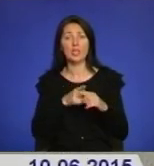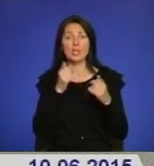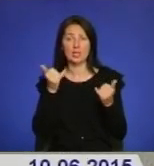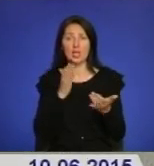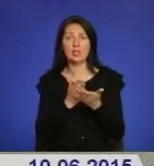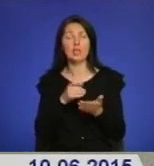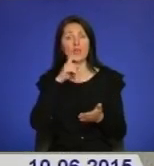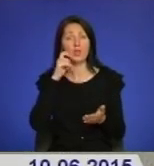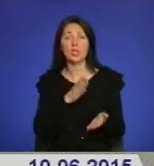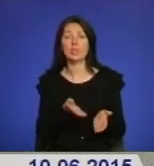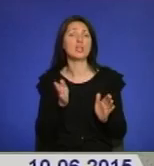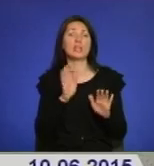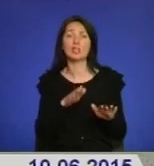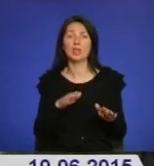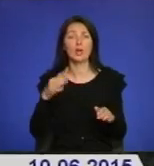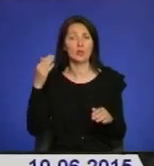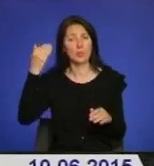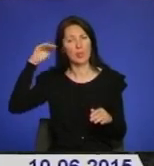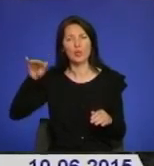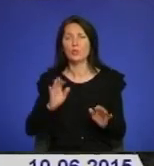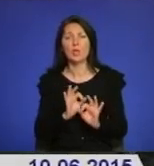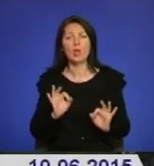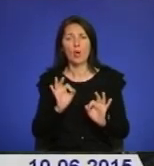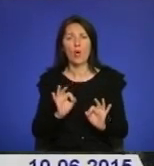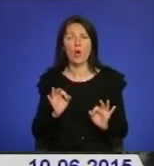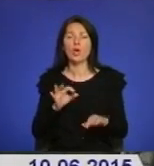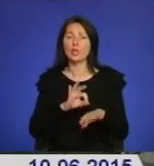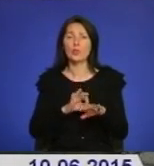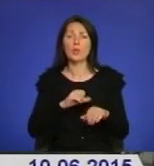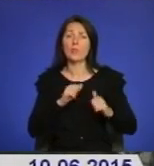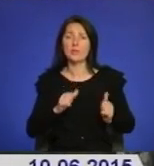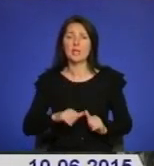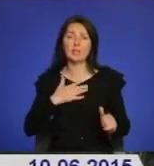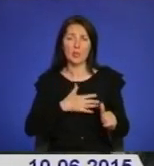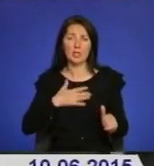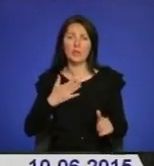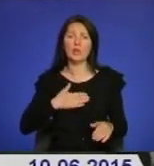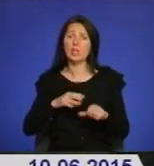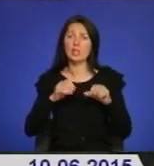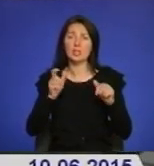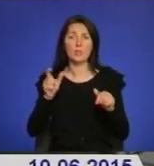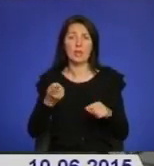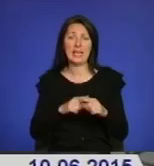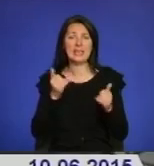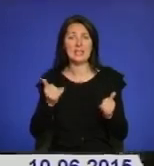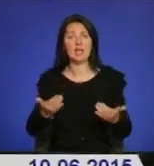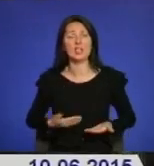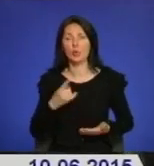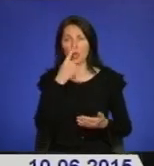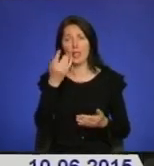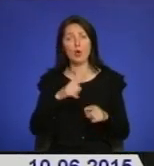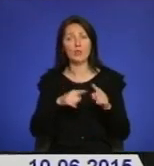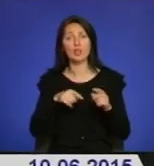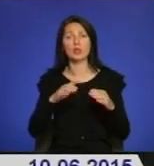залишають осторонь нікого. З болем у серці переживають їх ті наші земляки, які зараз перебувають далеко від рідної домівки. Наші побратими